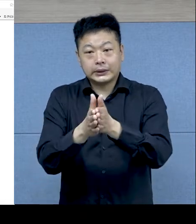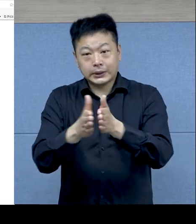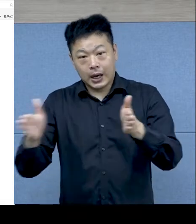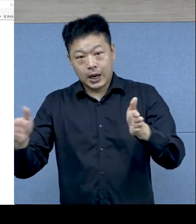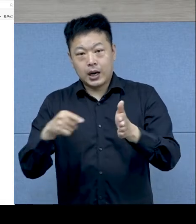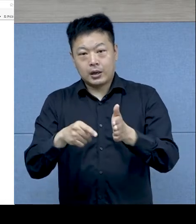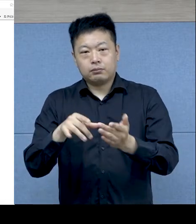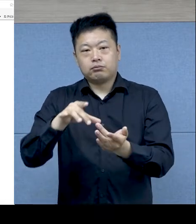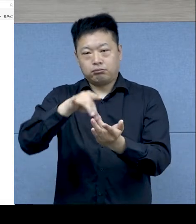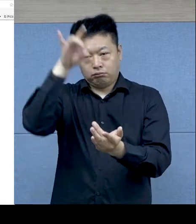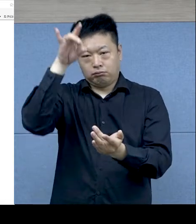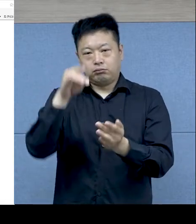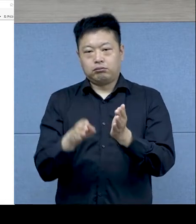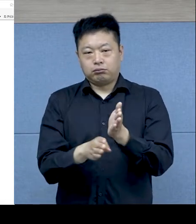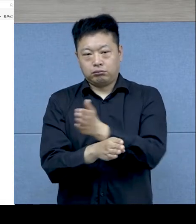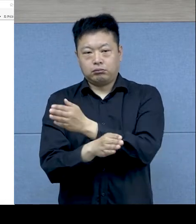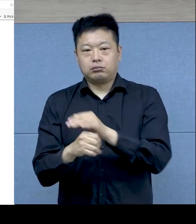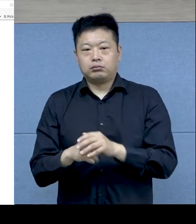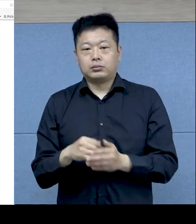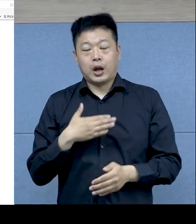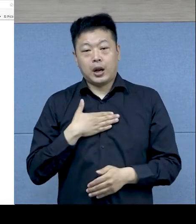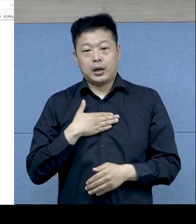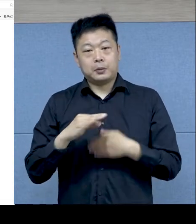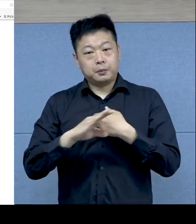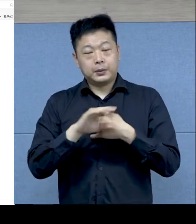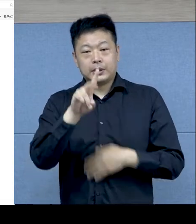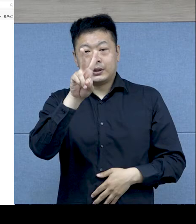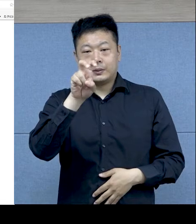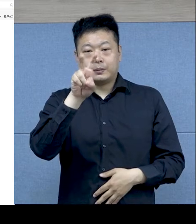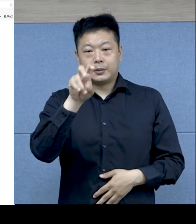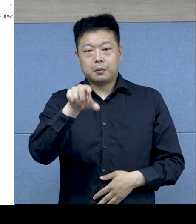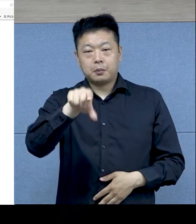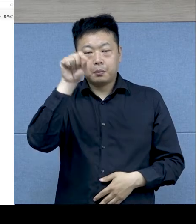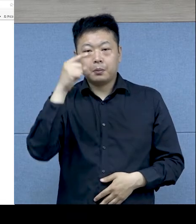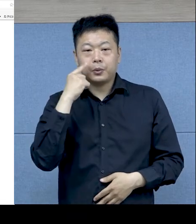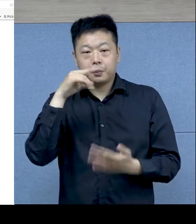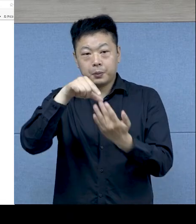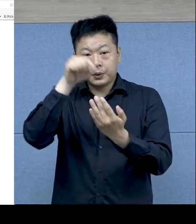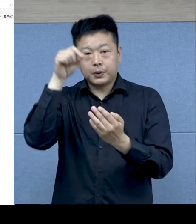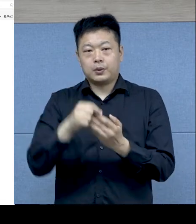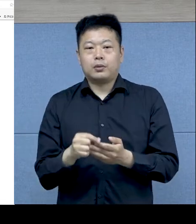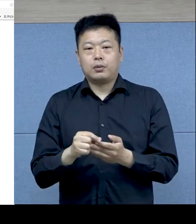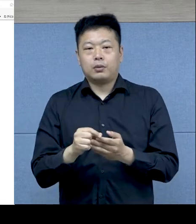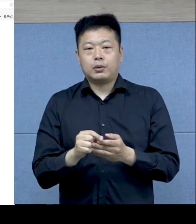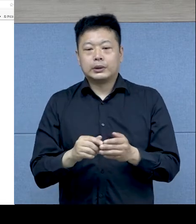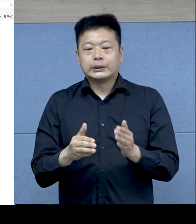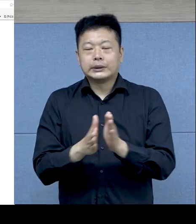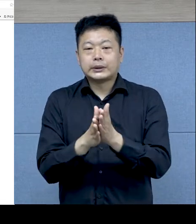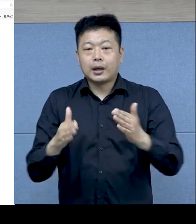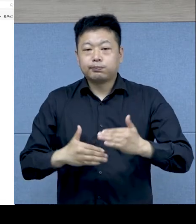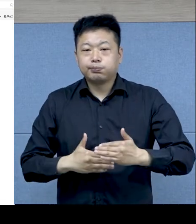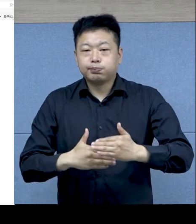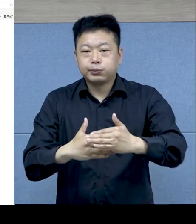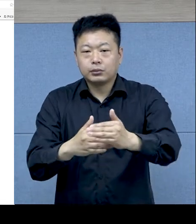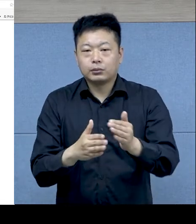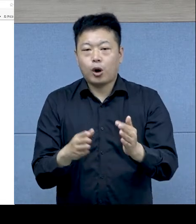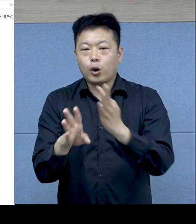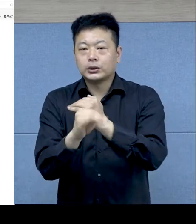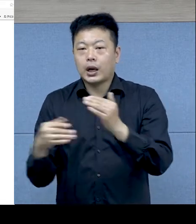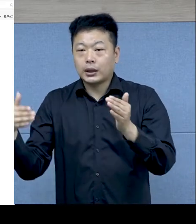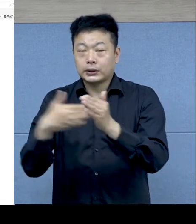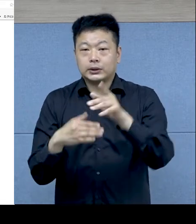일자를 선택을 해주시고요. 네, 저는 일단 22일로 입력하고 그리고 모임 활성화부터는